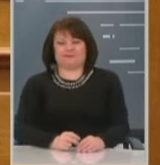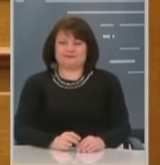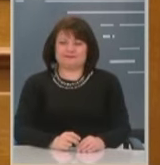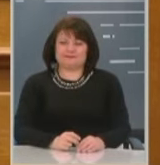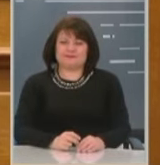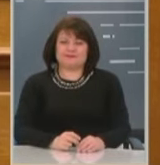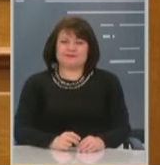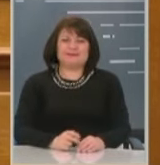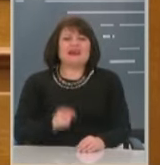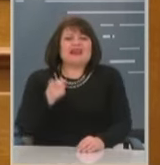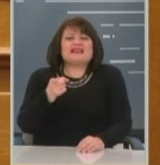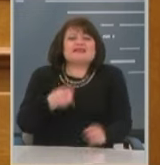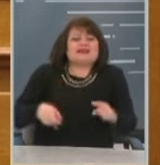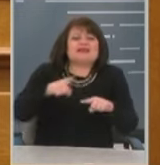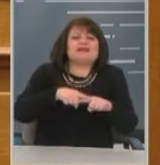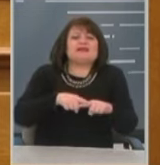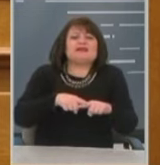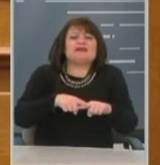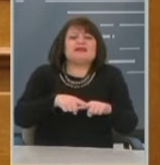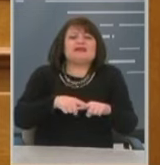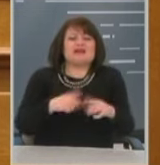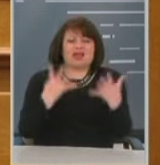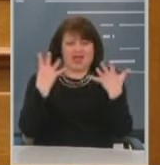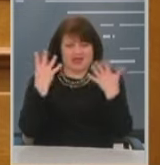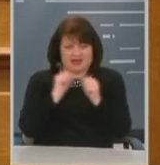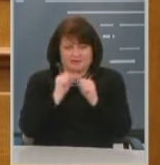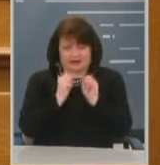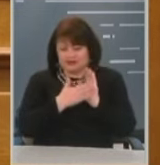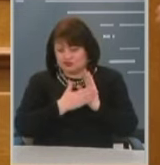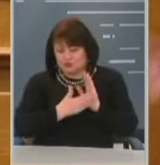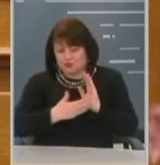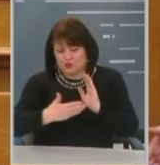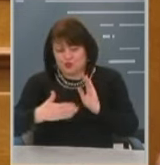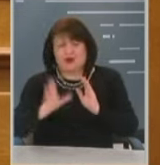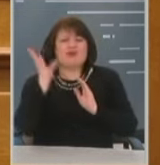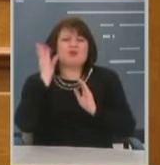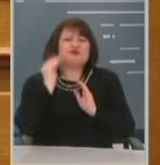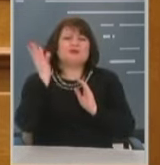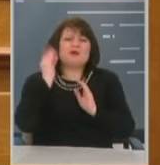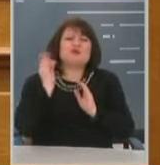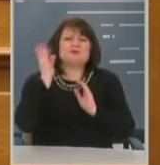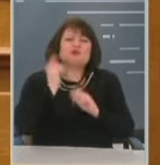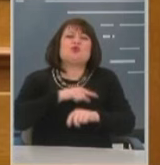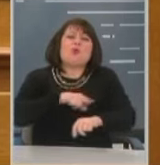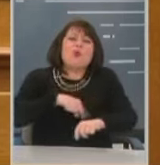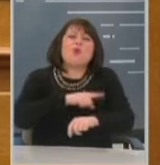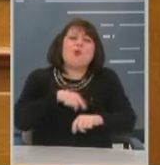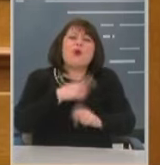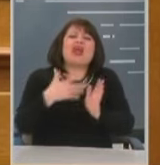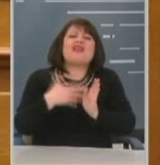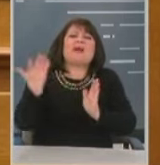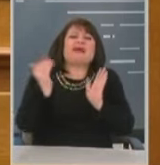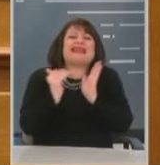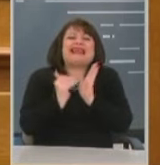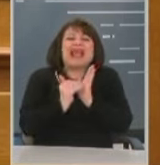Τι προσθέσατε? Φάγαμε 9 μήνες. Ακούσαμε, έχουμε 15.000 σελίδες